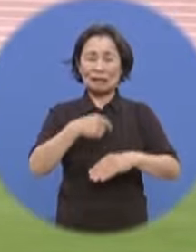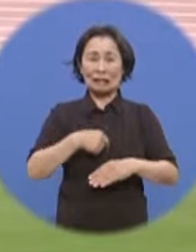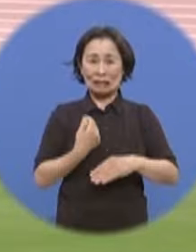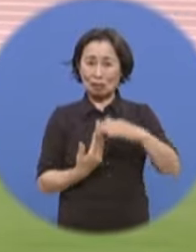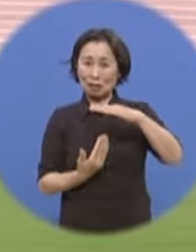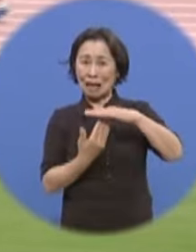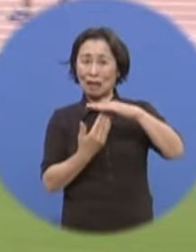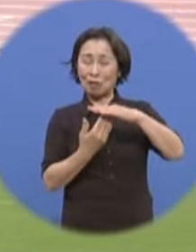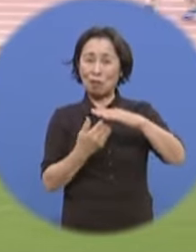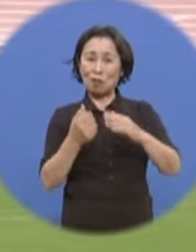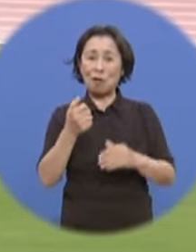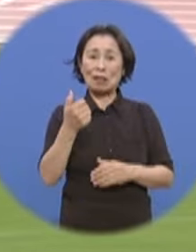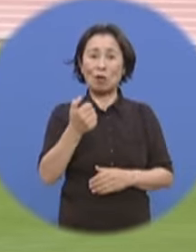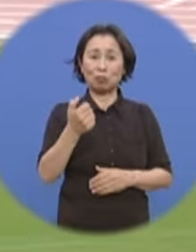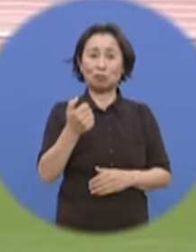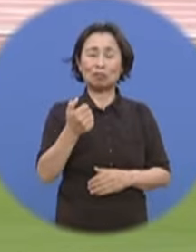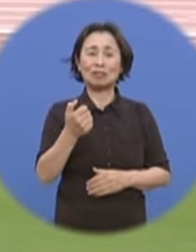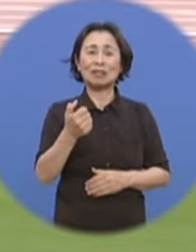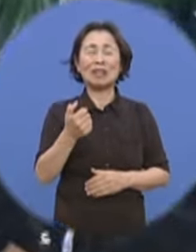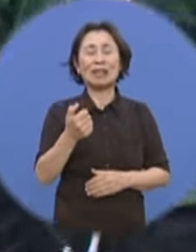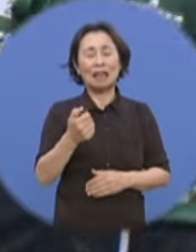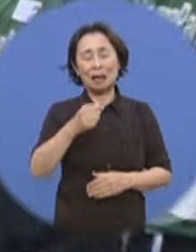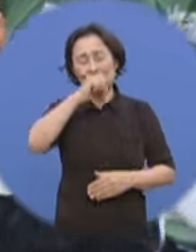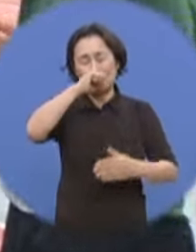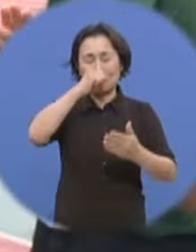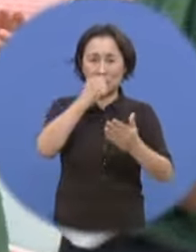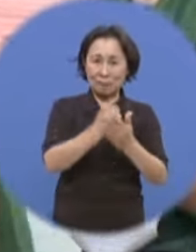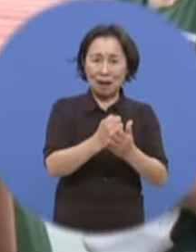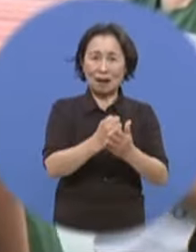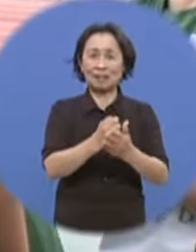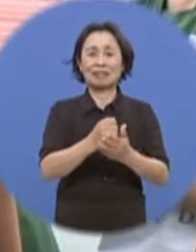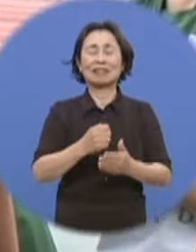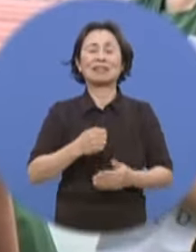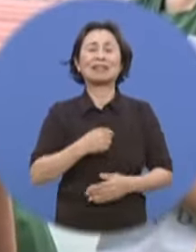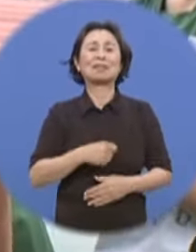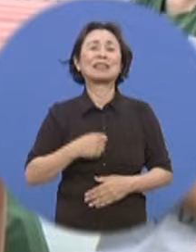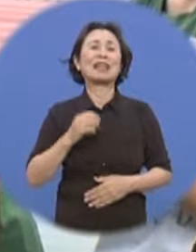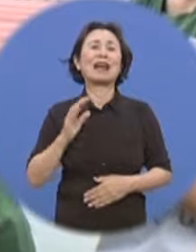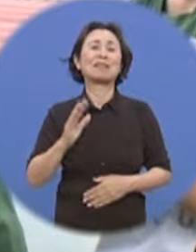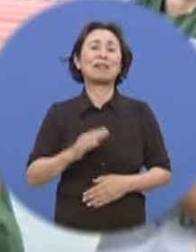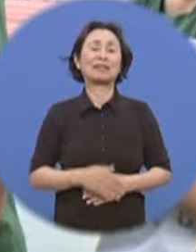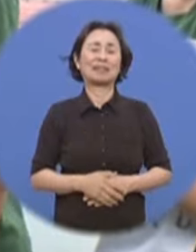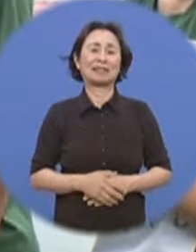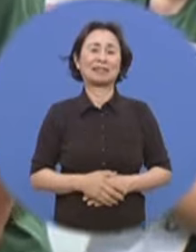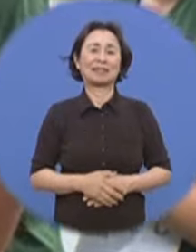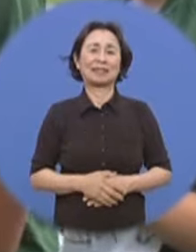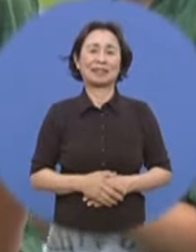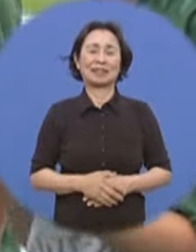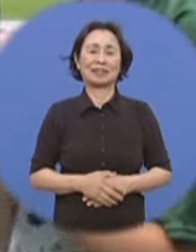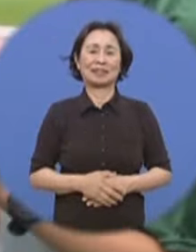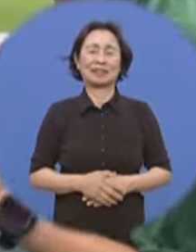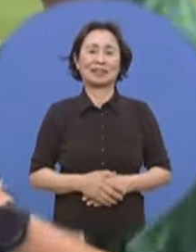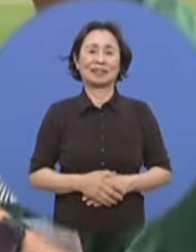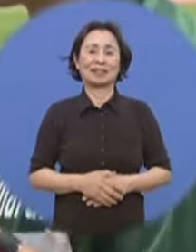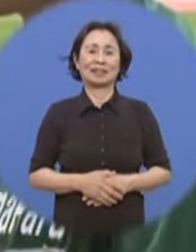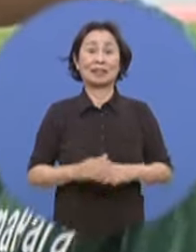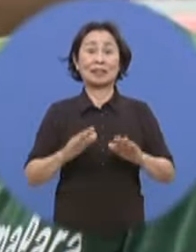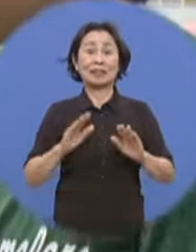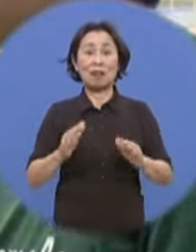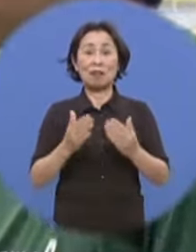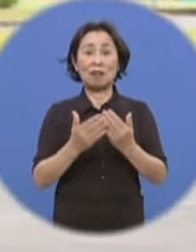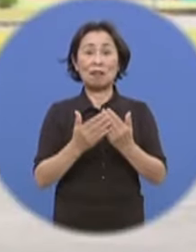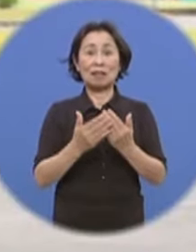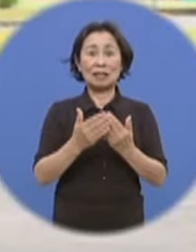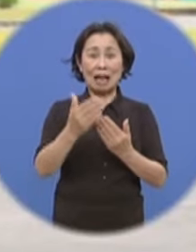あのことを出せたらやっぱりとてもその達成感がはいあります今日のあの大会よりももっとあの